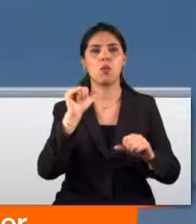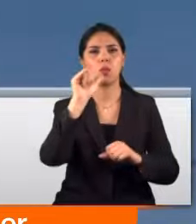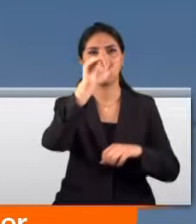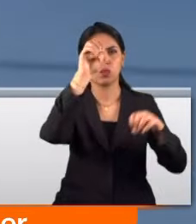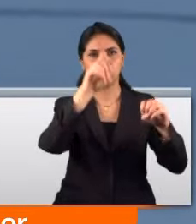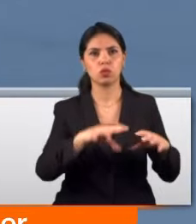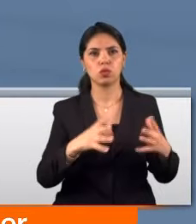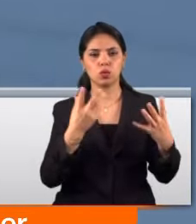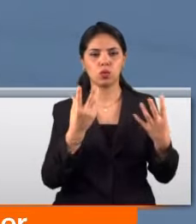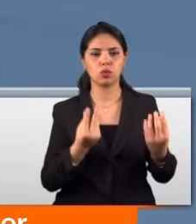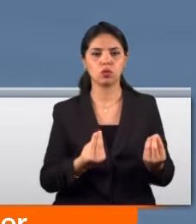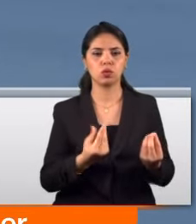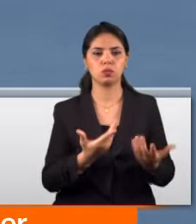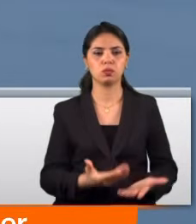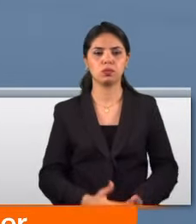düşürdü.